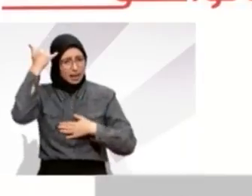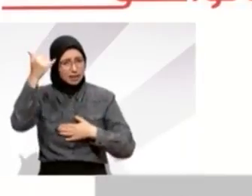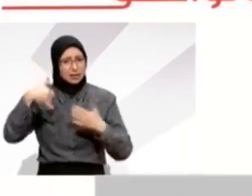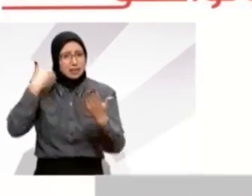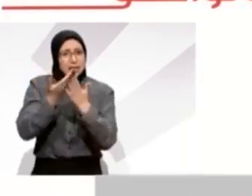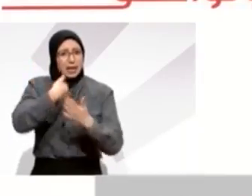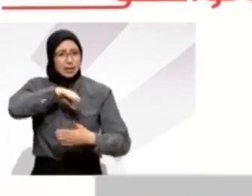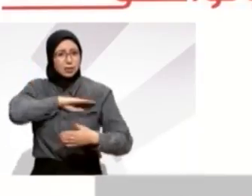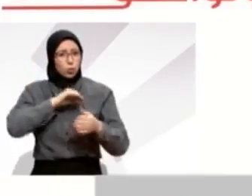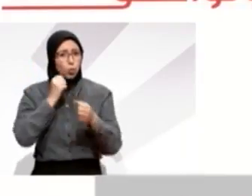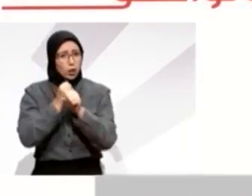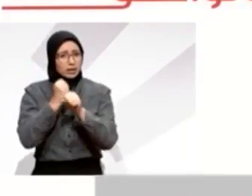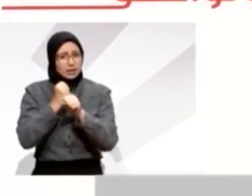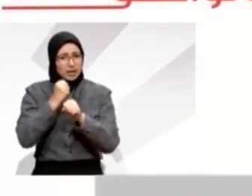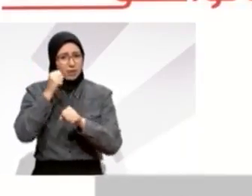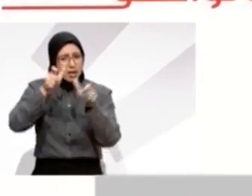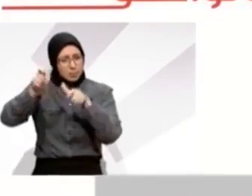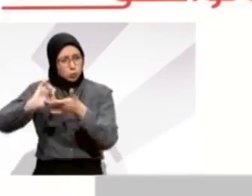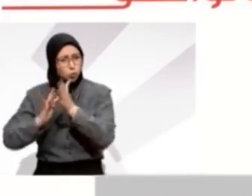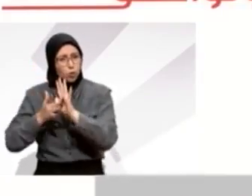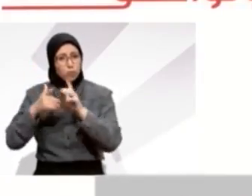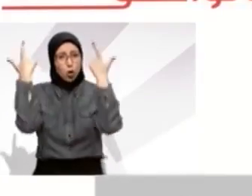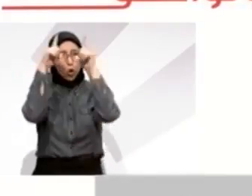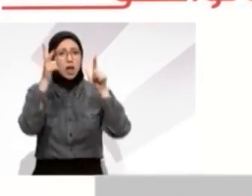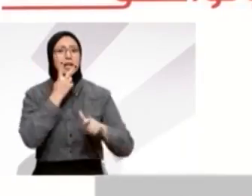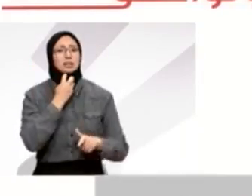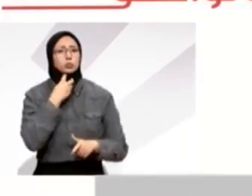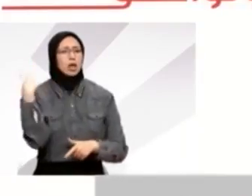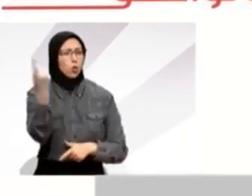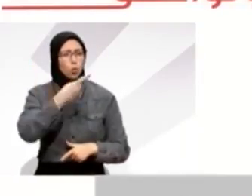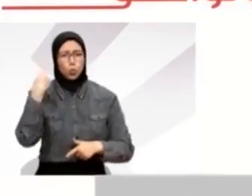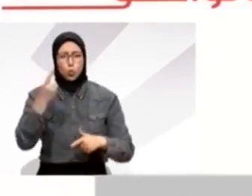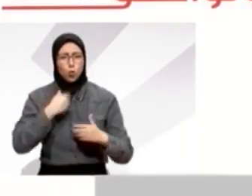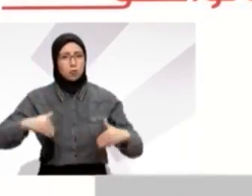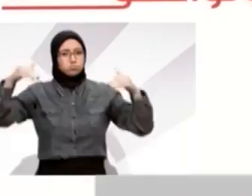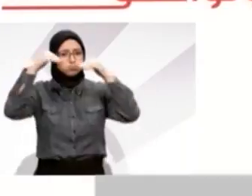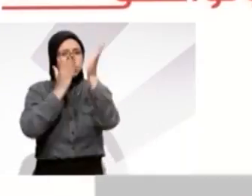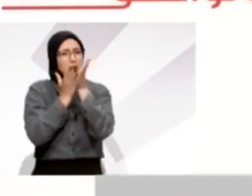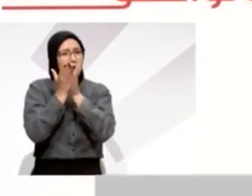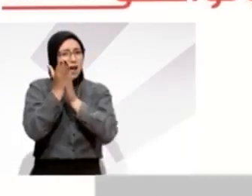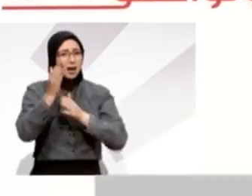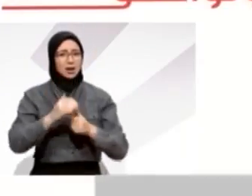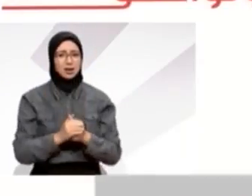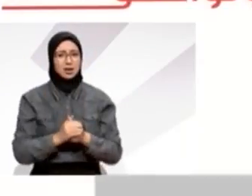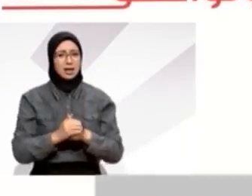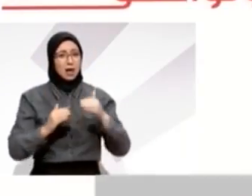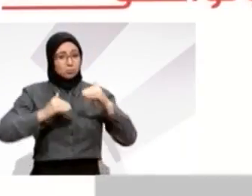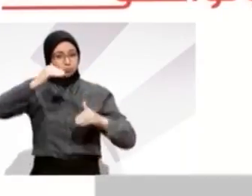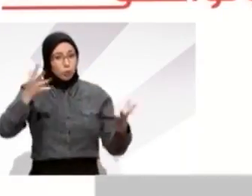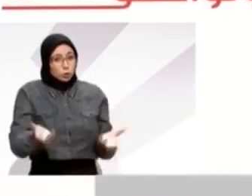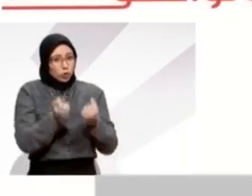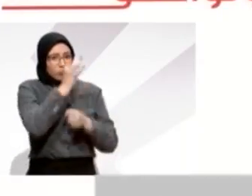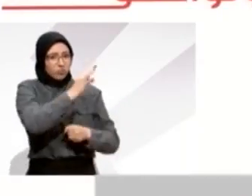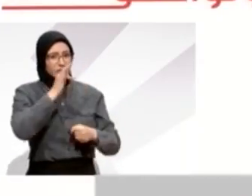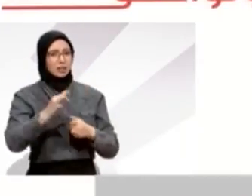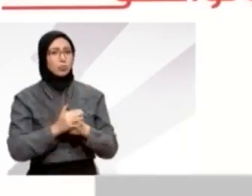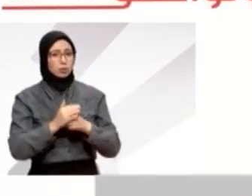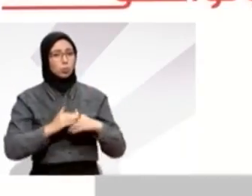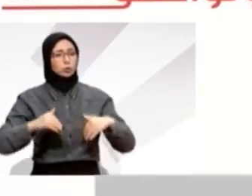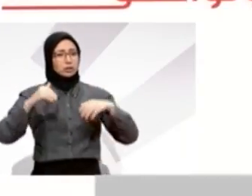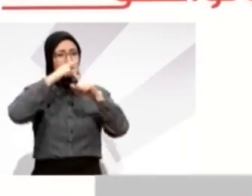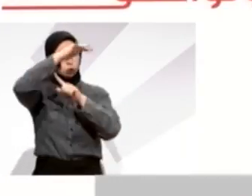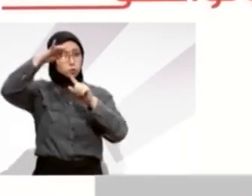ابناء وثاني اساء الى الحريه وتفعيل مواطنه في الاطار المصداقيه التمييز الايجابي والعداله الاجتماعيه